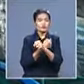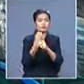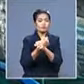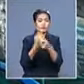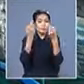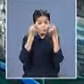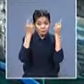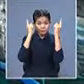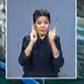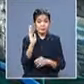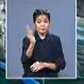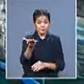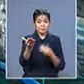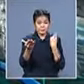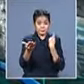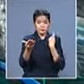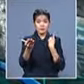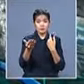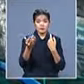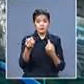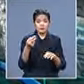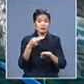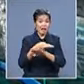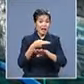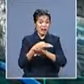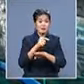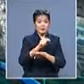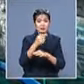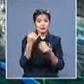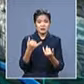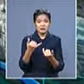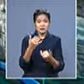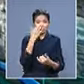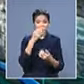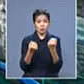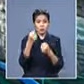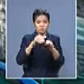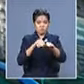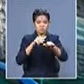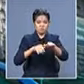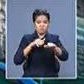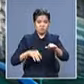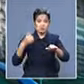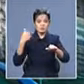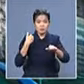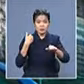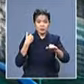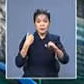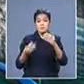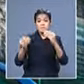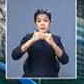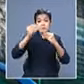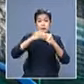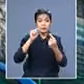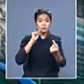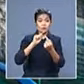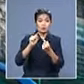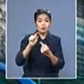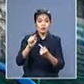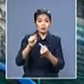มาส่วนรามคำแหงเลยมาถึงหน้าการกีฬาแห่งประเทศไทยนะครับทั้ง2ทิศทางมีความหนาแน่นค่อนข้างสูงครับที่จะต้องแถมหน่อยก็คือตัวของ